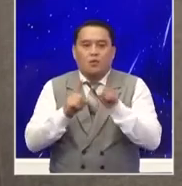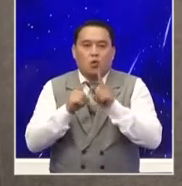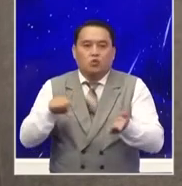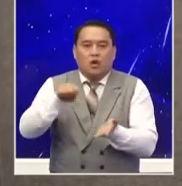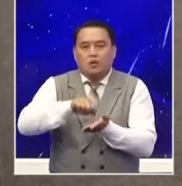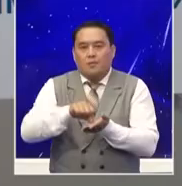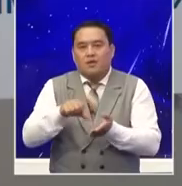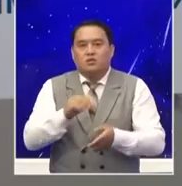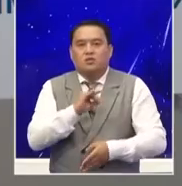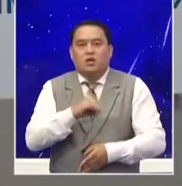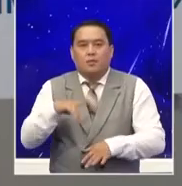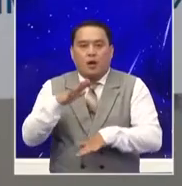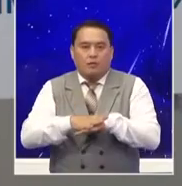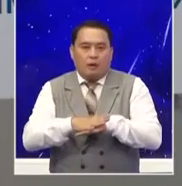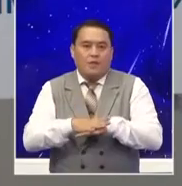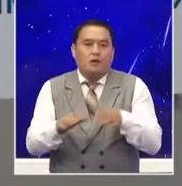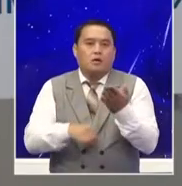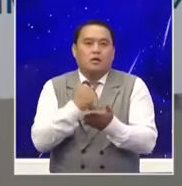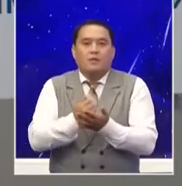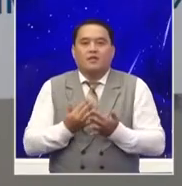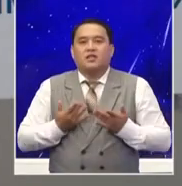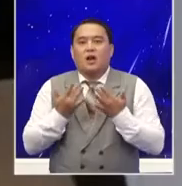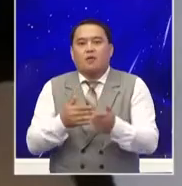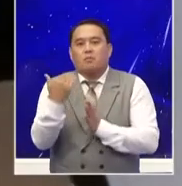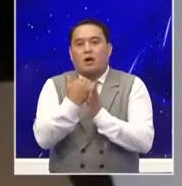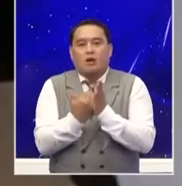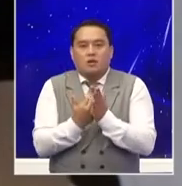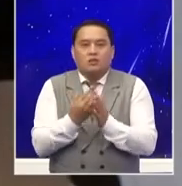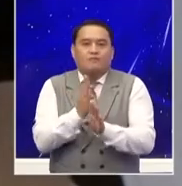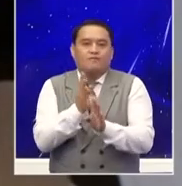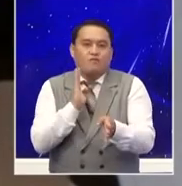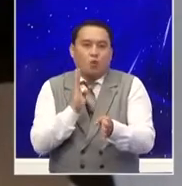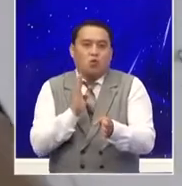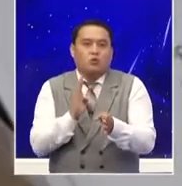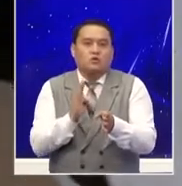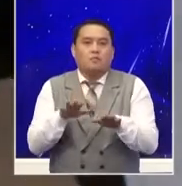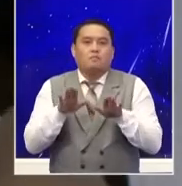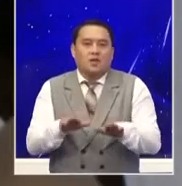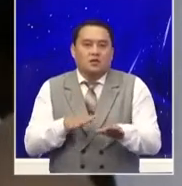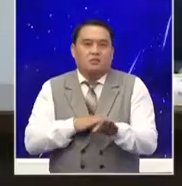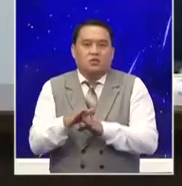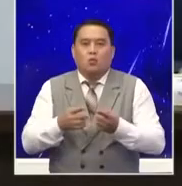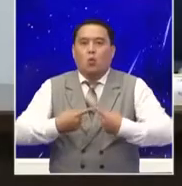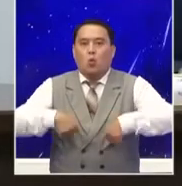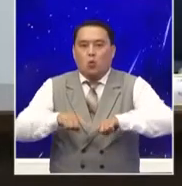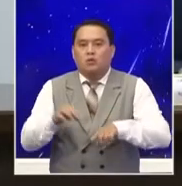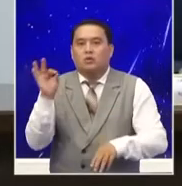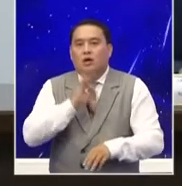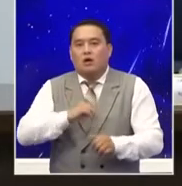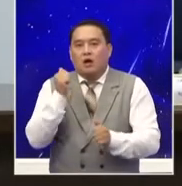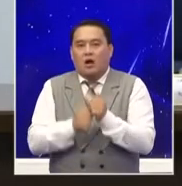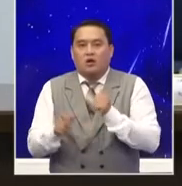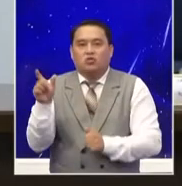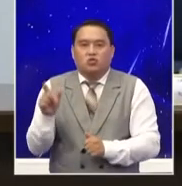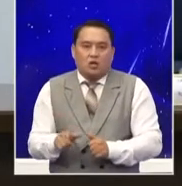участием представителей жилстрой Сбербанка. Главное требование программы – состоять в очереди на жилье в местном исполнительном органе. Доход каждого